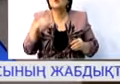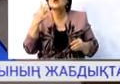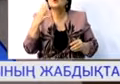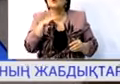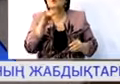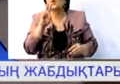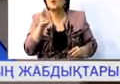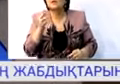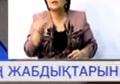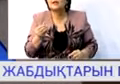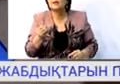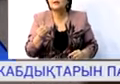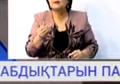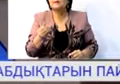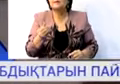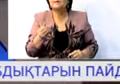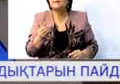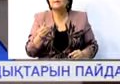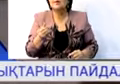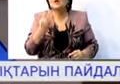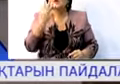6,114,4 млн теңгенің конспектін